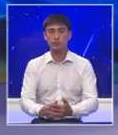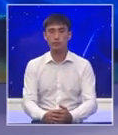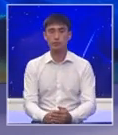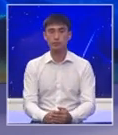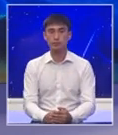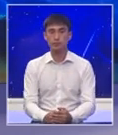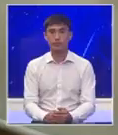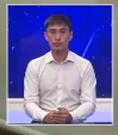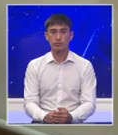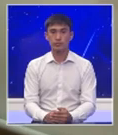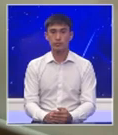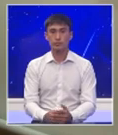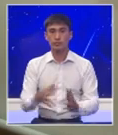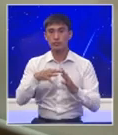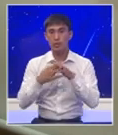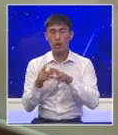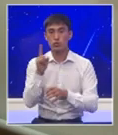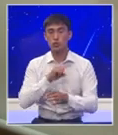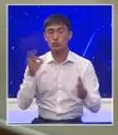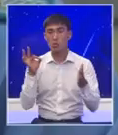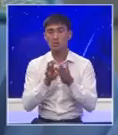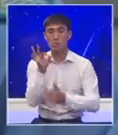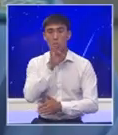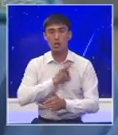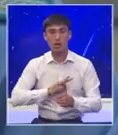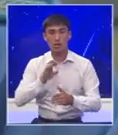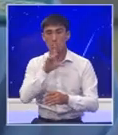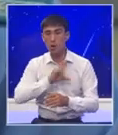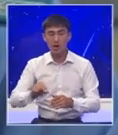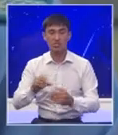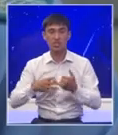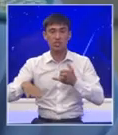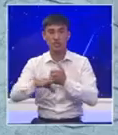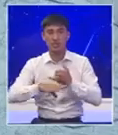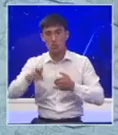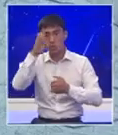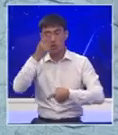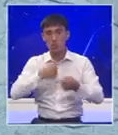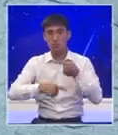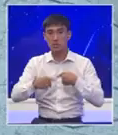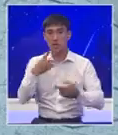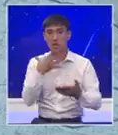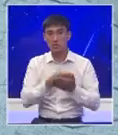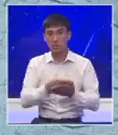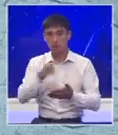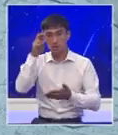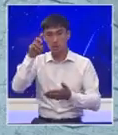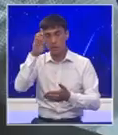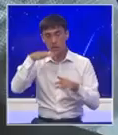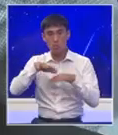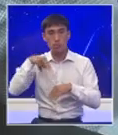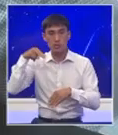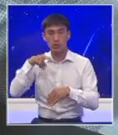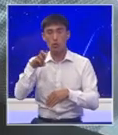көрді. Ауыл шаруашылығы мақсатындағы пайдаланылмай жатқан жер телімдерін мемлекет меншігіне қайтару ел президенті